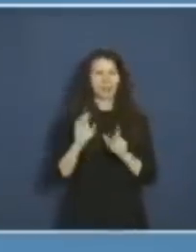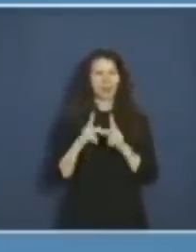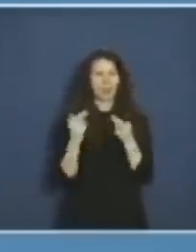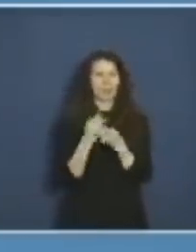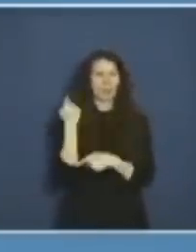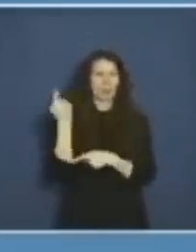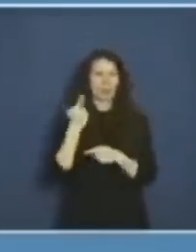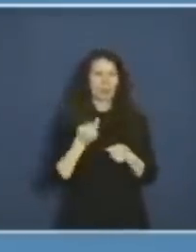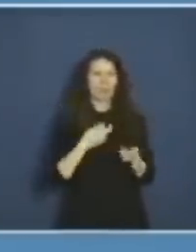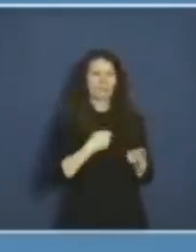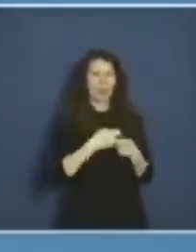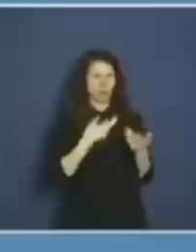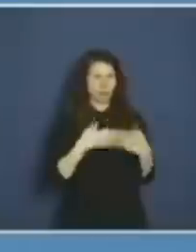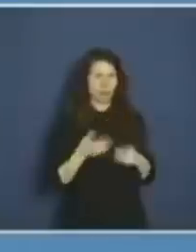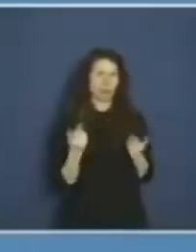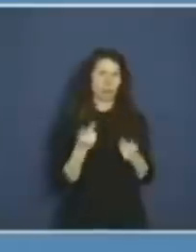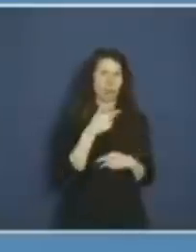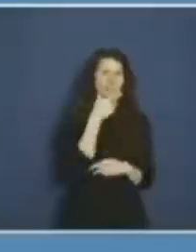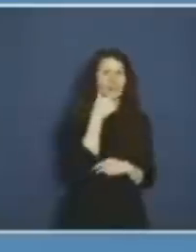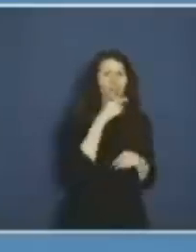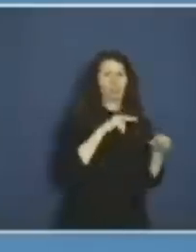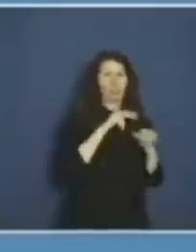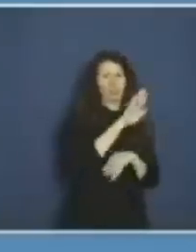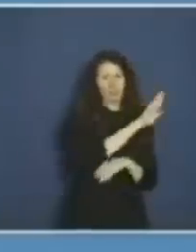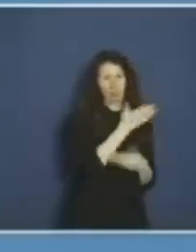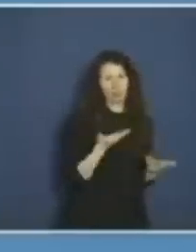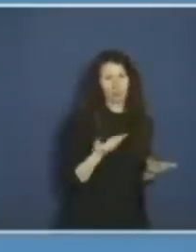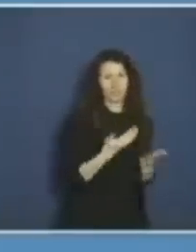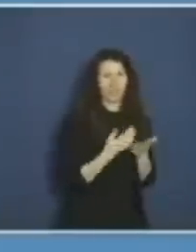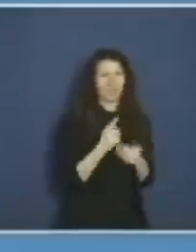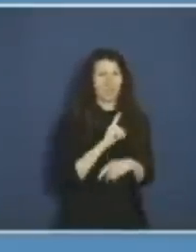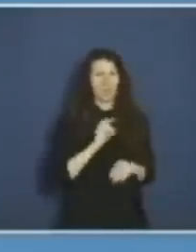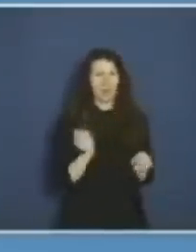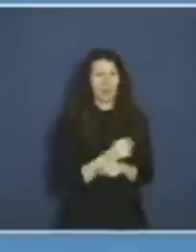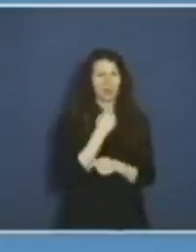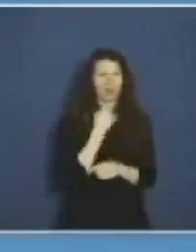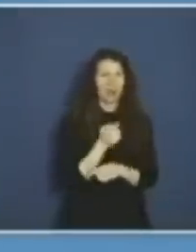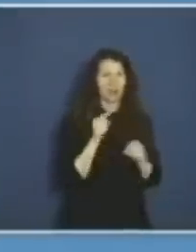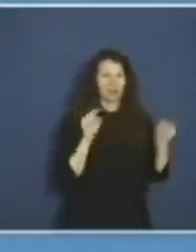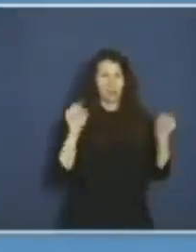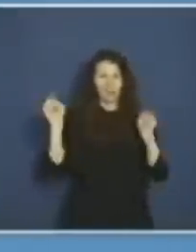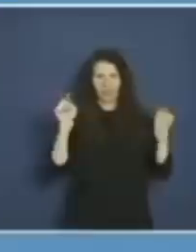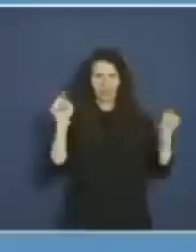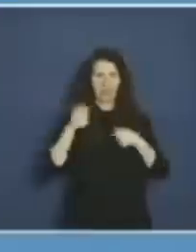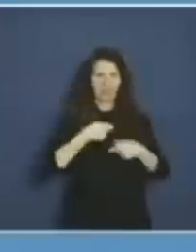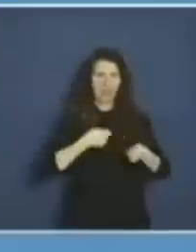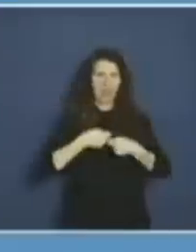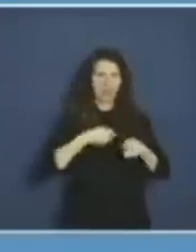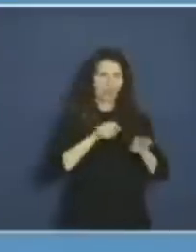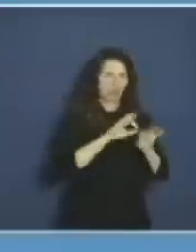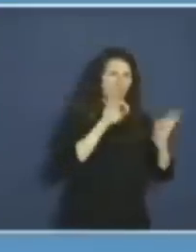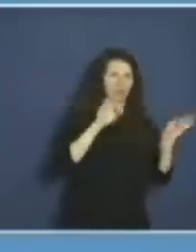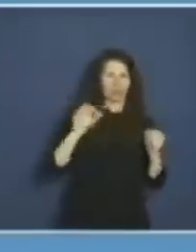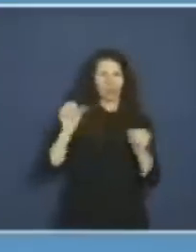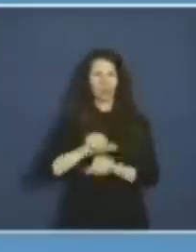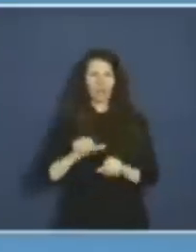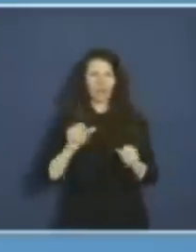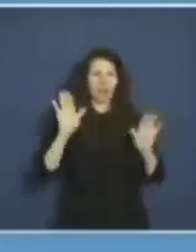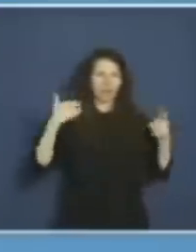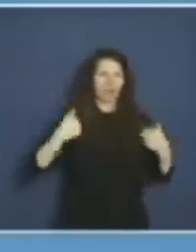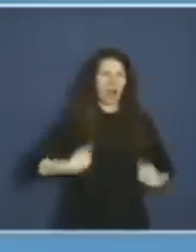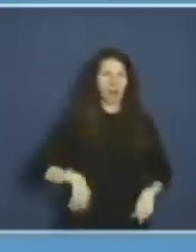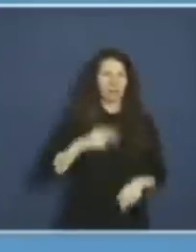geführt, beziehungsweise dann die britische Regierung. Dazu kann ich jetzt nicht sagen, inwieweit sich die Einzelnen da unterschiedlich verhalten